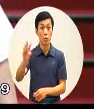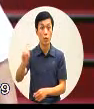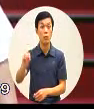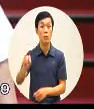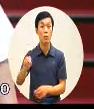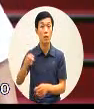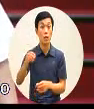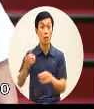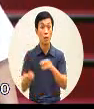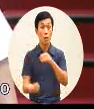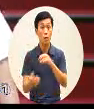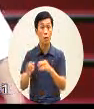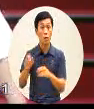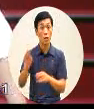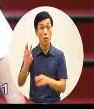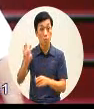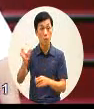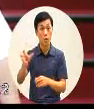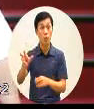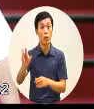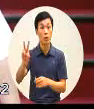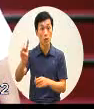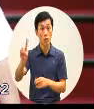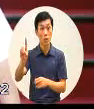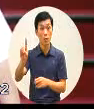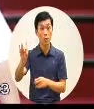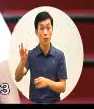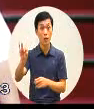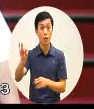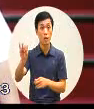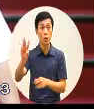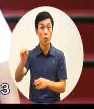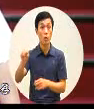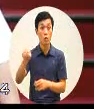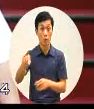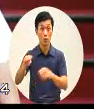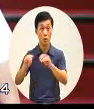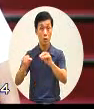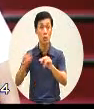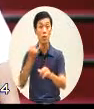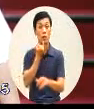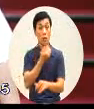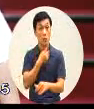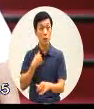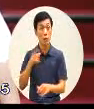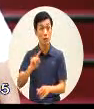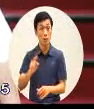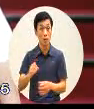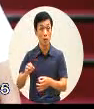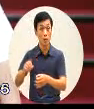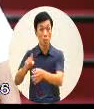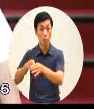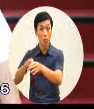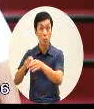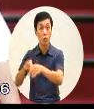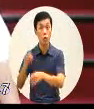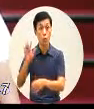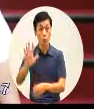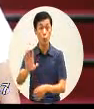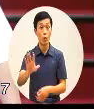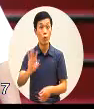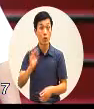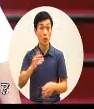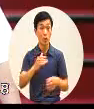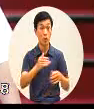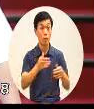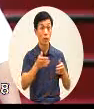至八十万、一百万。以这块肉地有可能啦吼，一直在赚钱。但是呢，我们的